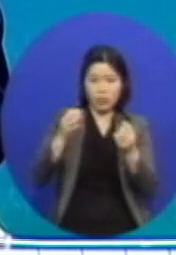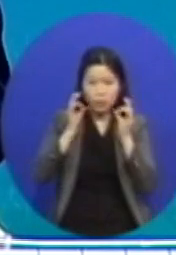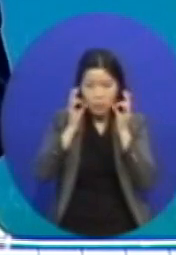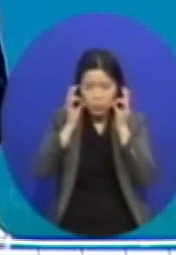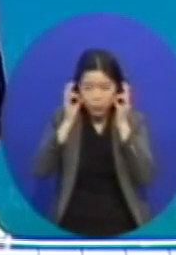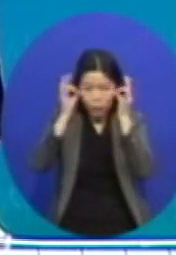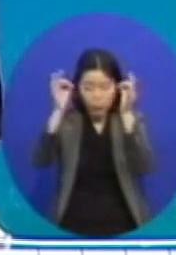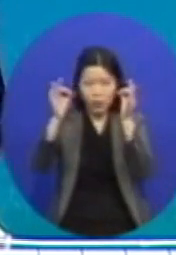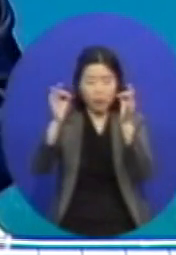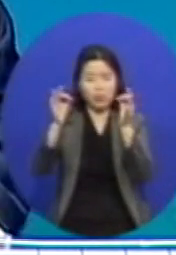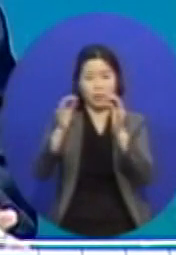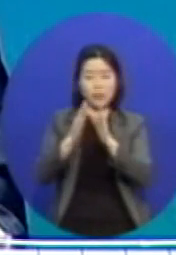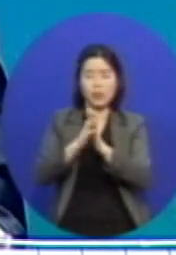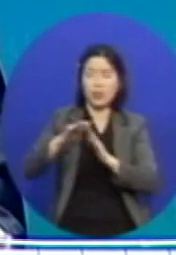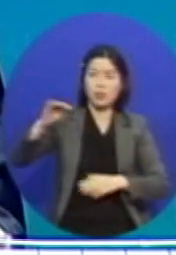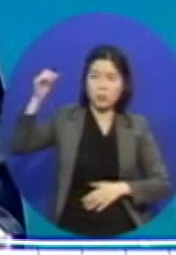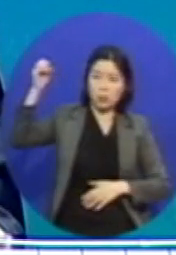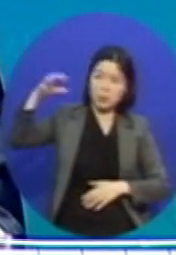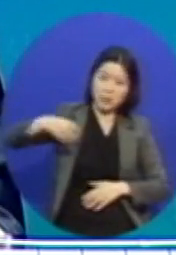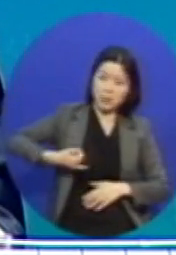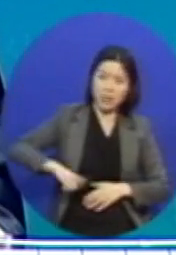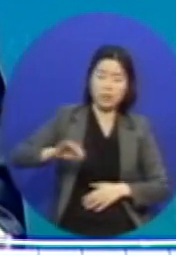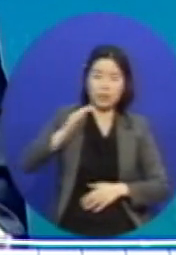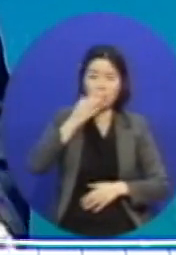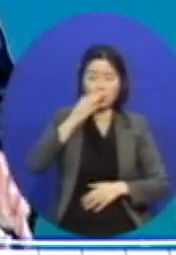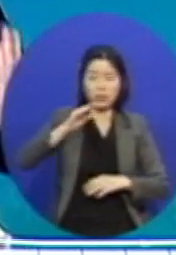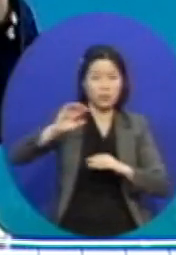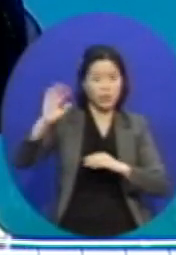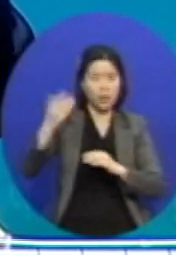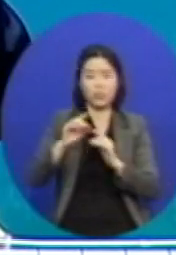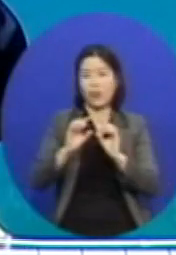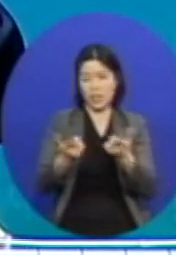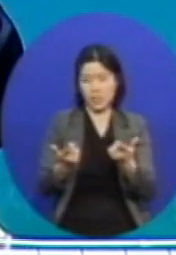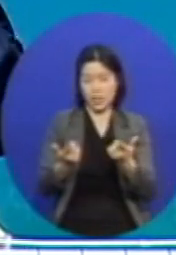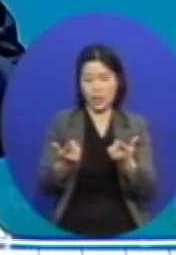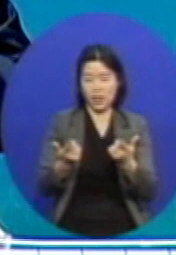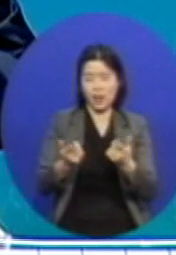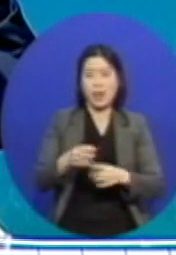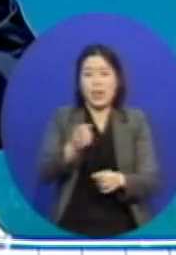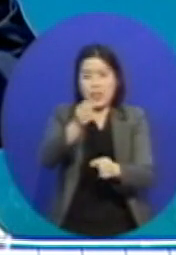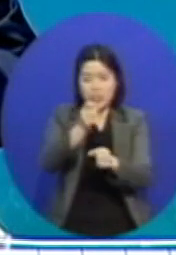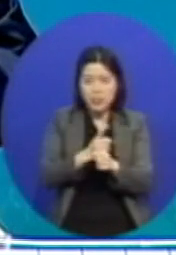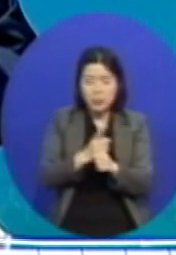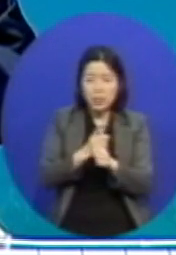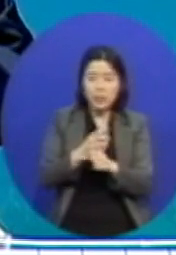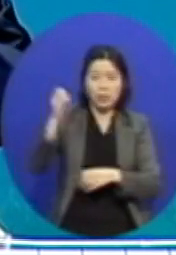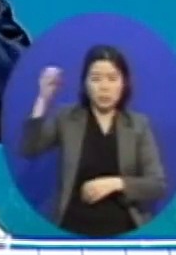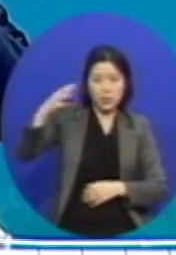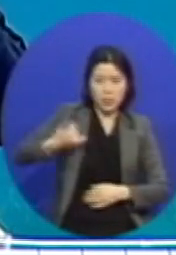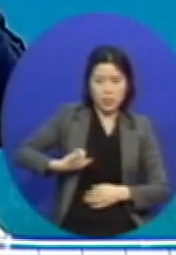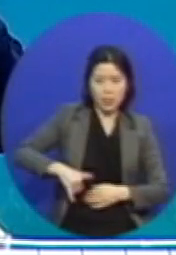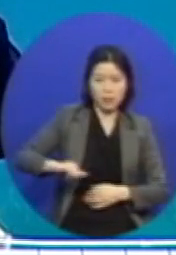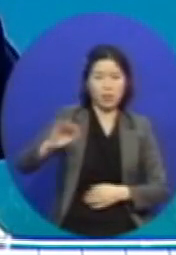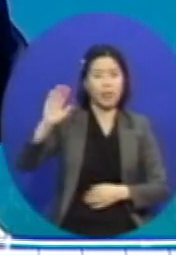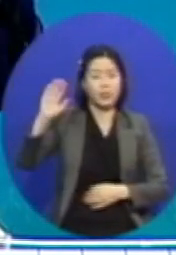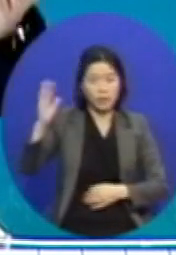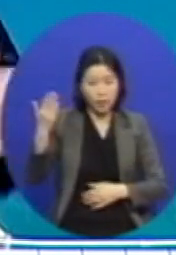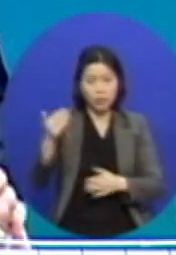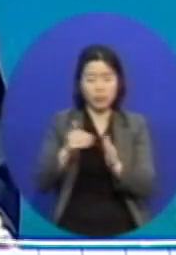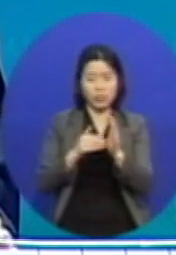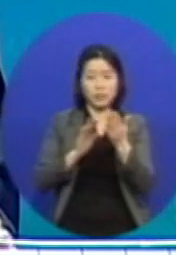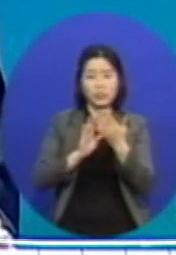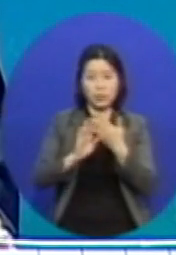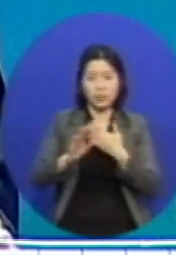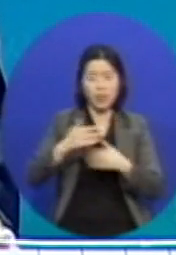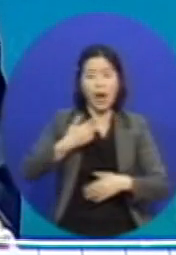빛의 자녀가 되는거 아니에요 이미 빛의 자녀가 되었다는 게 믿어 지니까 빛의 자녀로 사라지는